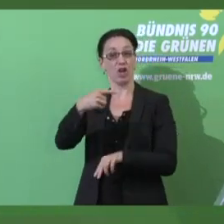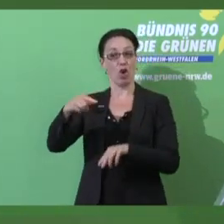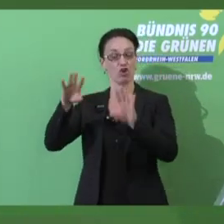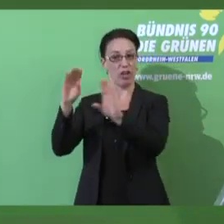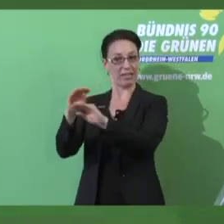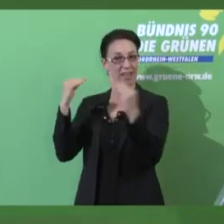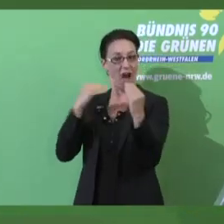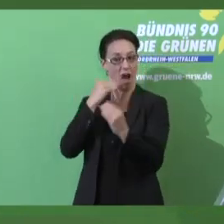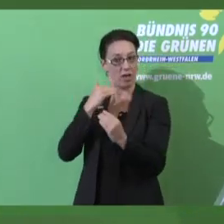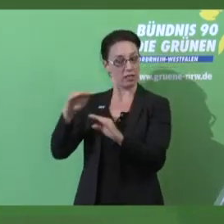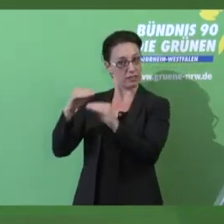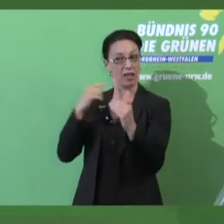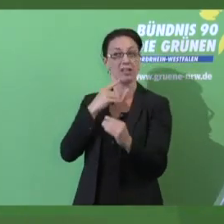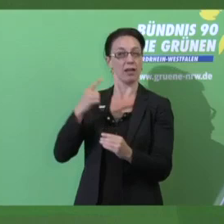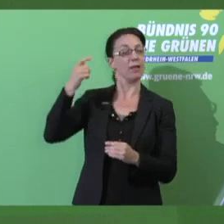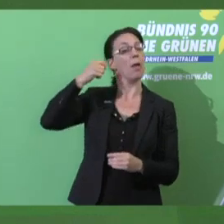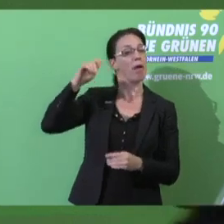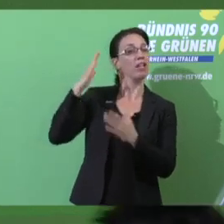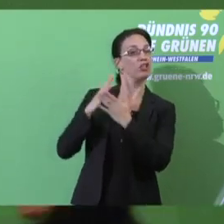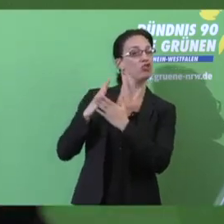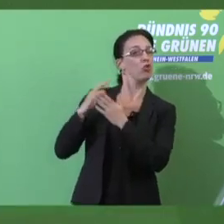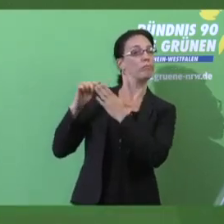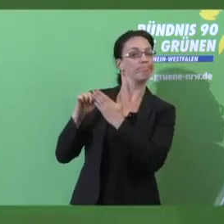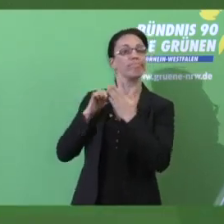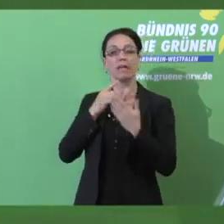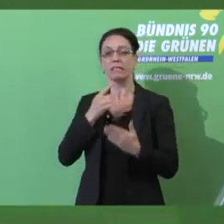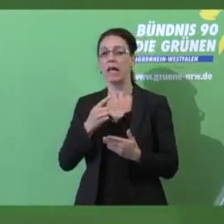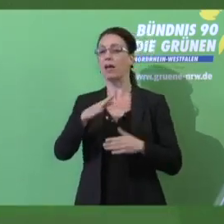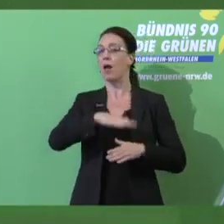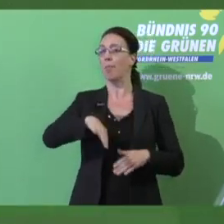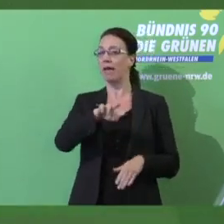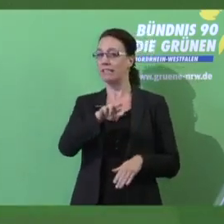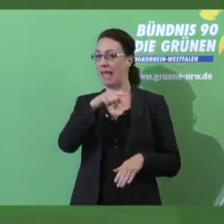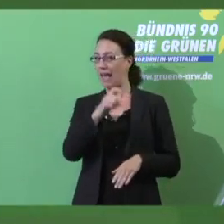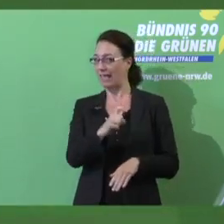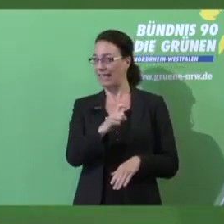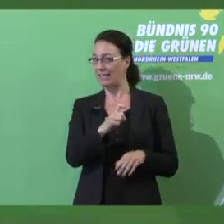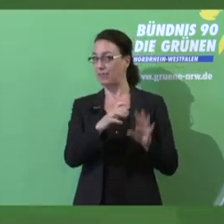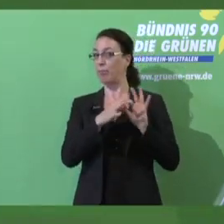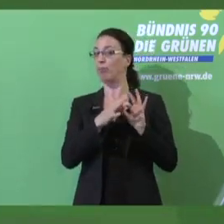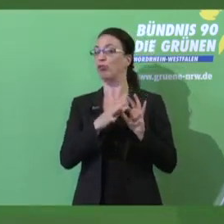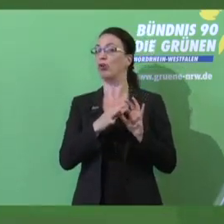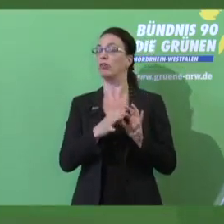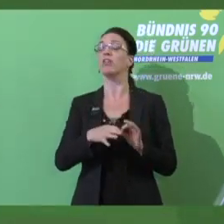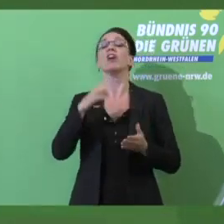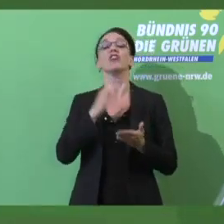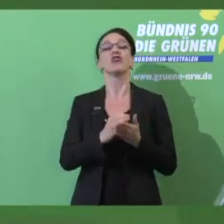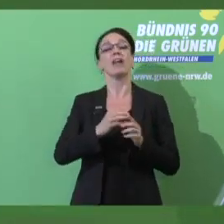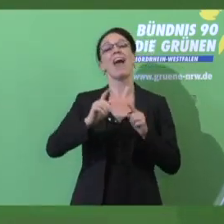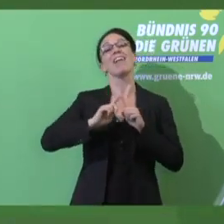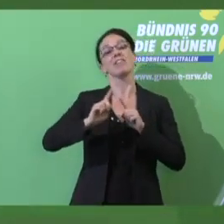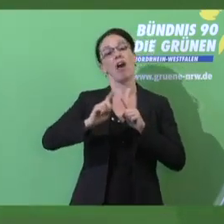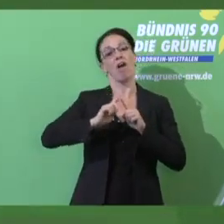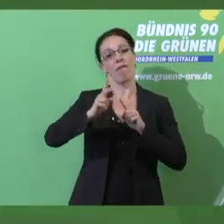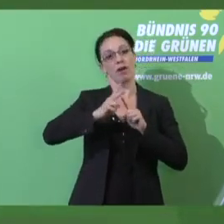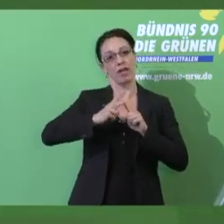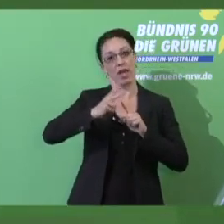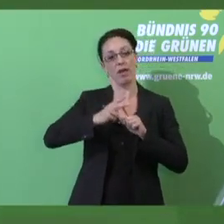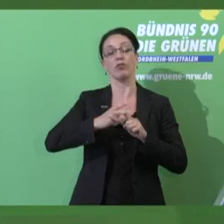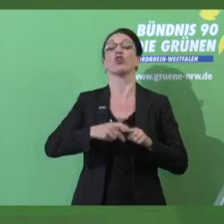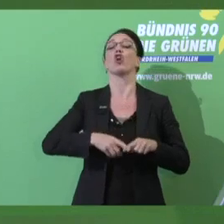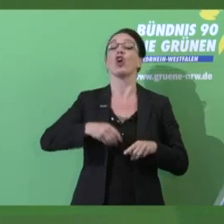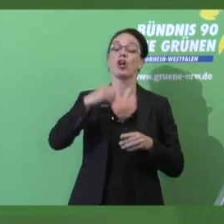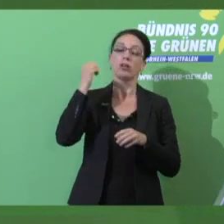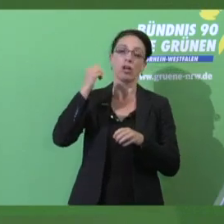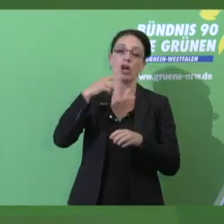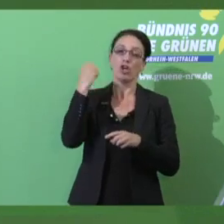dass es wohl Signale aus Berlin gibt, dass im Bereich RAX, also der schnellen Nahverkehrsverbindung von Dortmund übers Ruhrgebiet bis nach Köln und